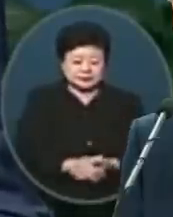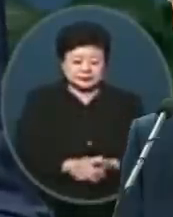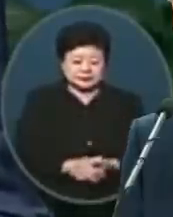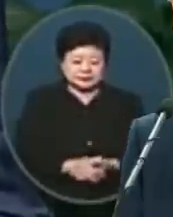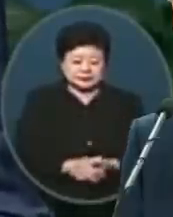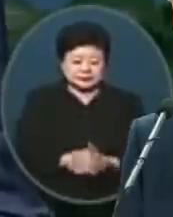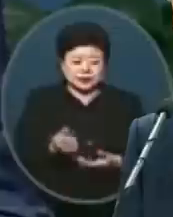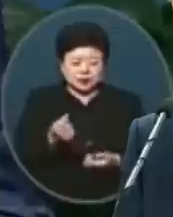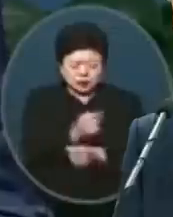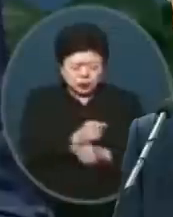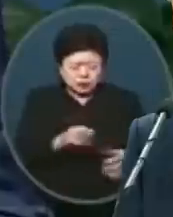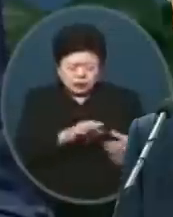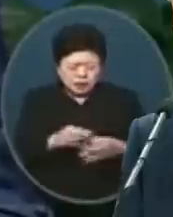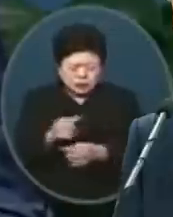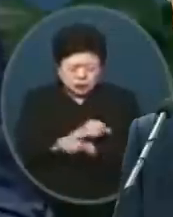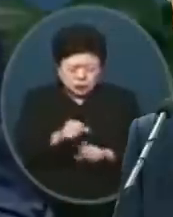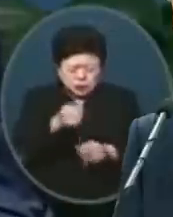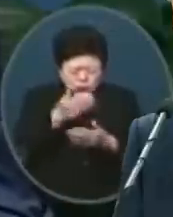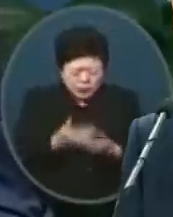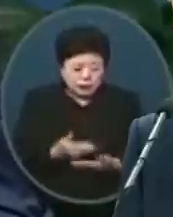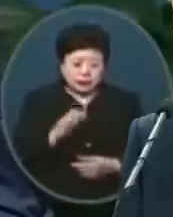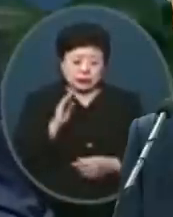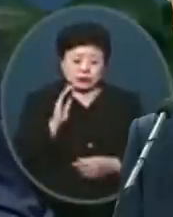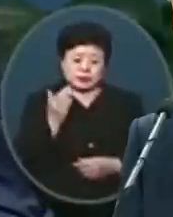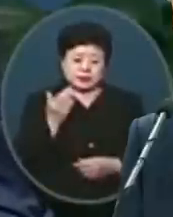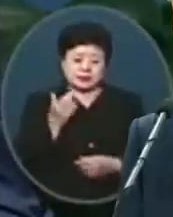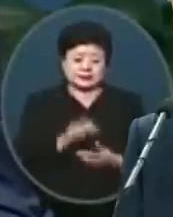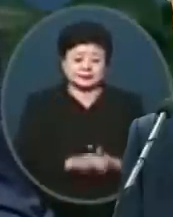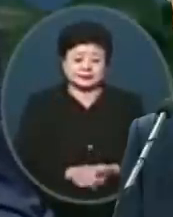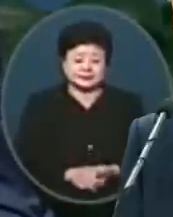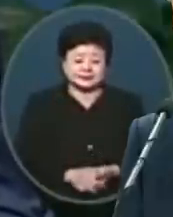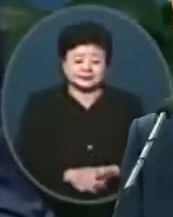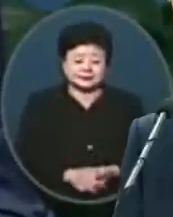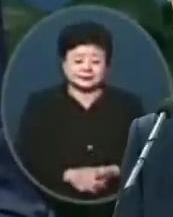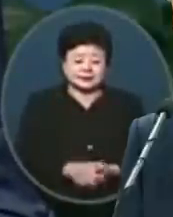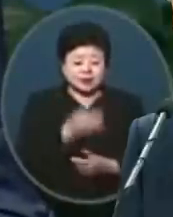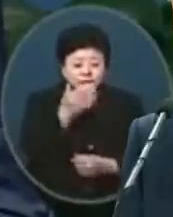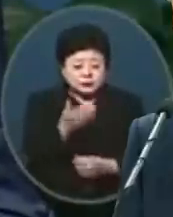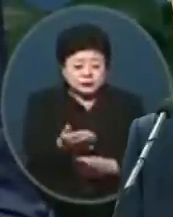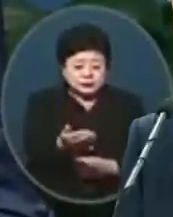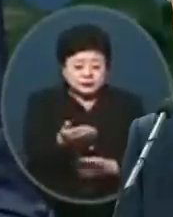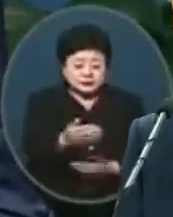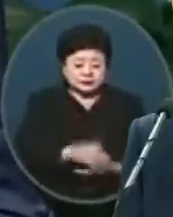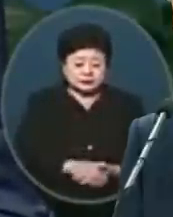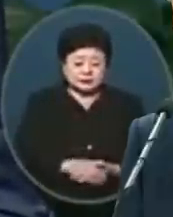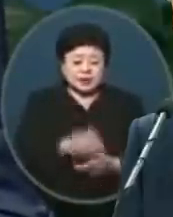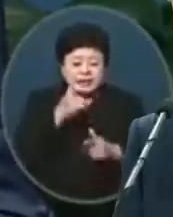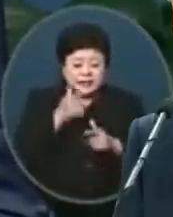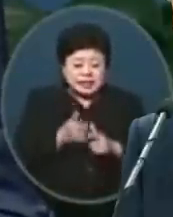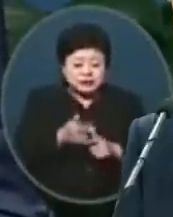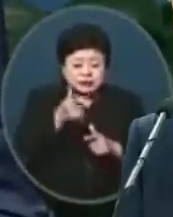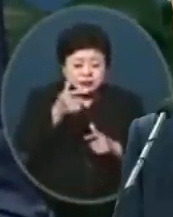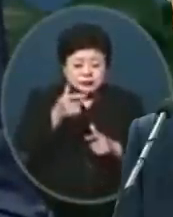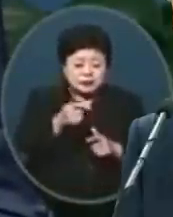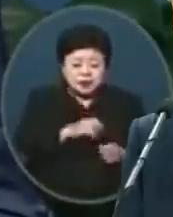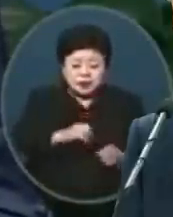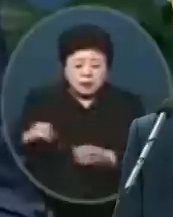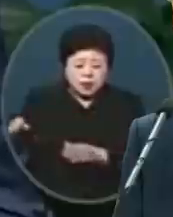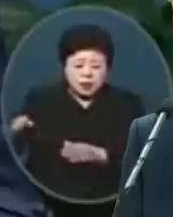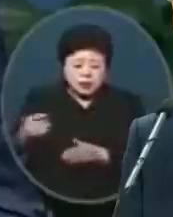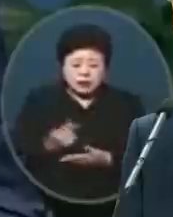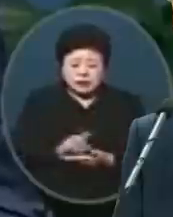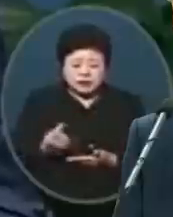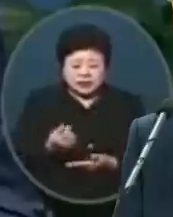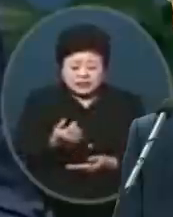또 용서받고 또 용서받고 또 용서받고 또 용서받고 여러분이 예수님을 버리고 나가기